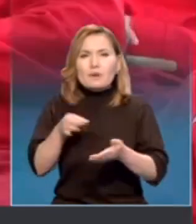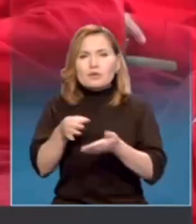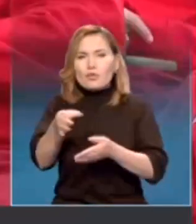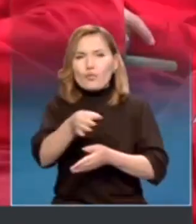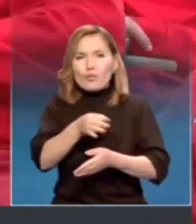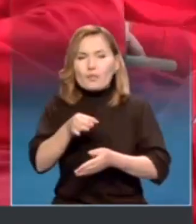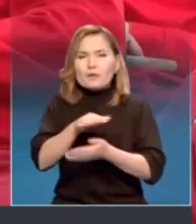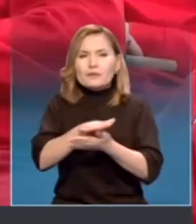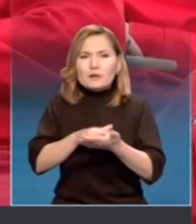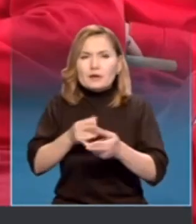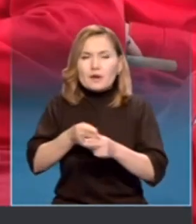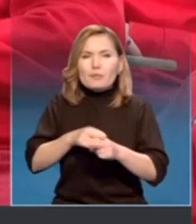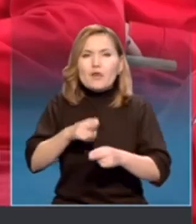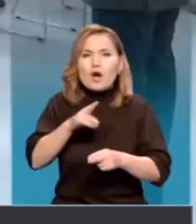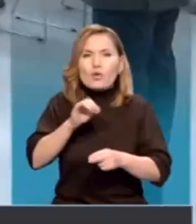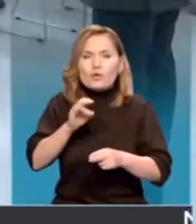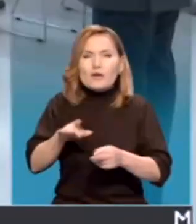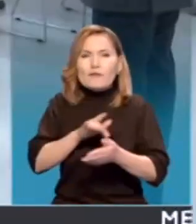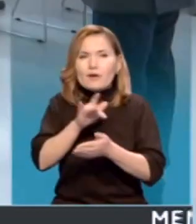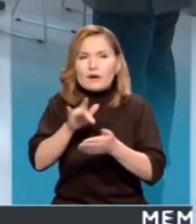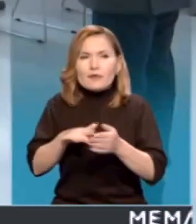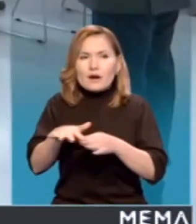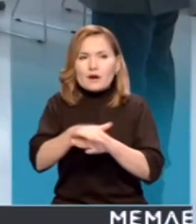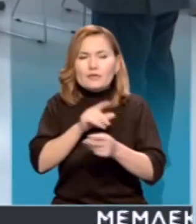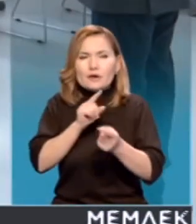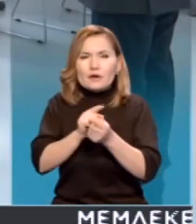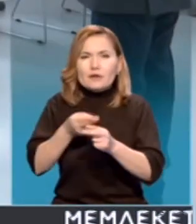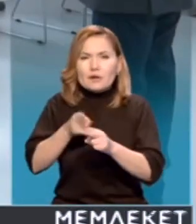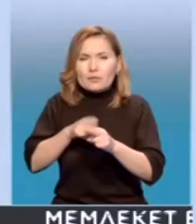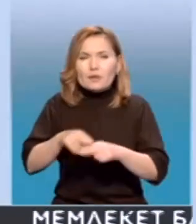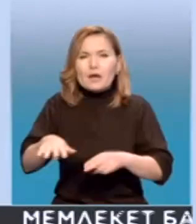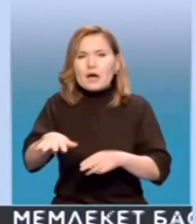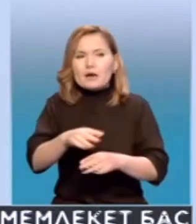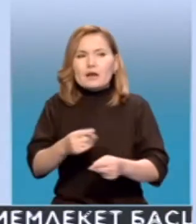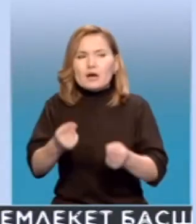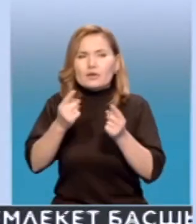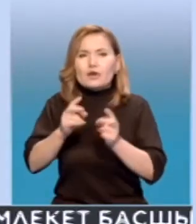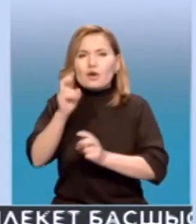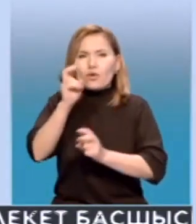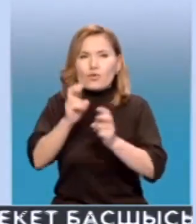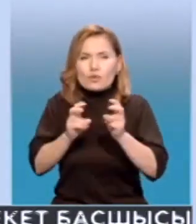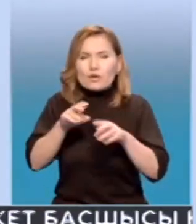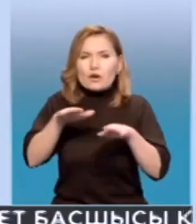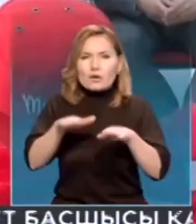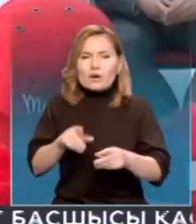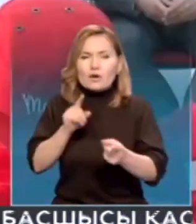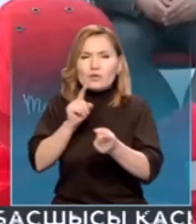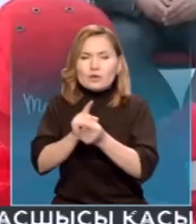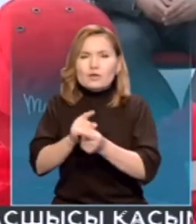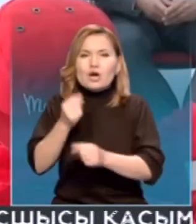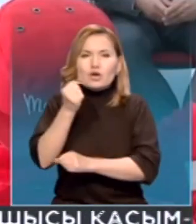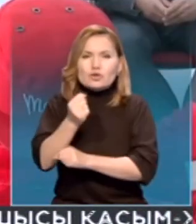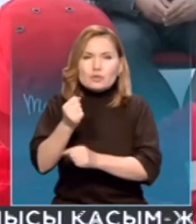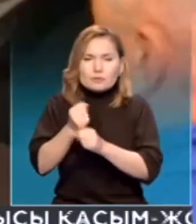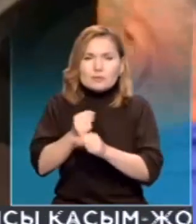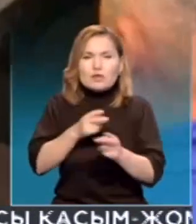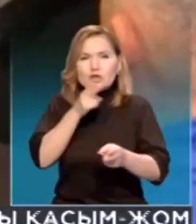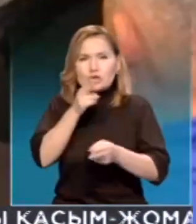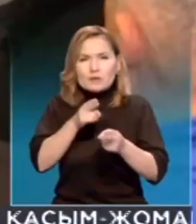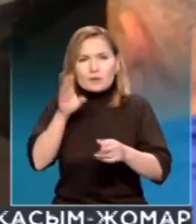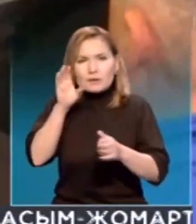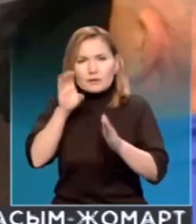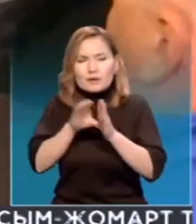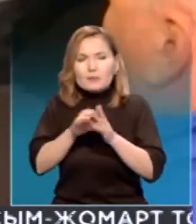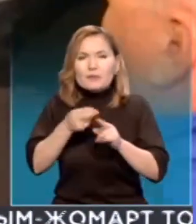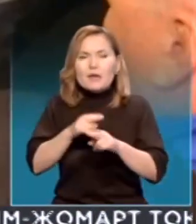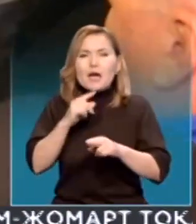жатыр. Бүгін кандидаттар Қонаев қаласының ел жұртымен кездесті. Сондай-ақ өңірдегі ірі өндіріс орындарын аралап, жұмысшыларының ұсыныс-тілектерін тыңдады.